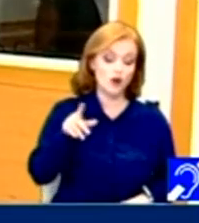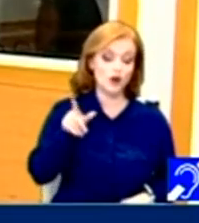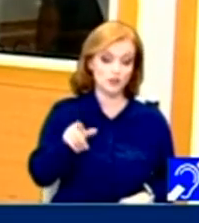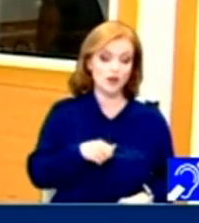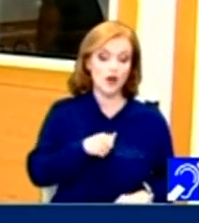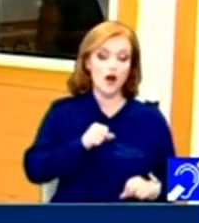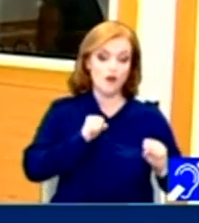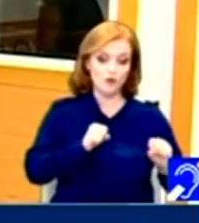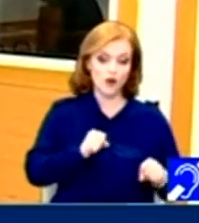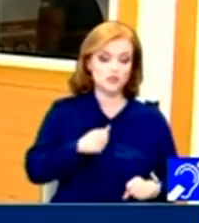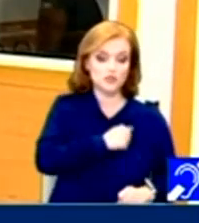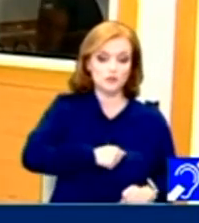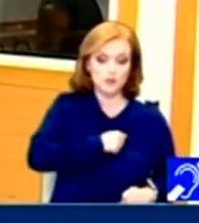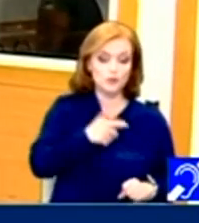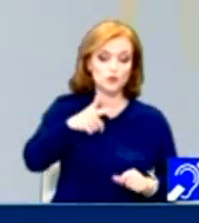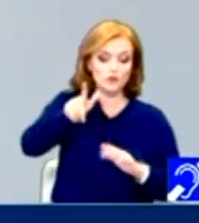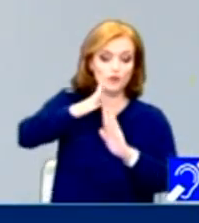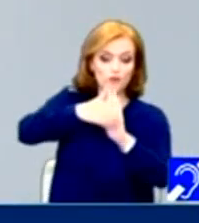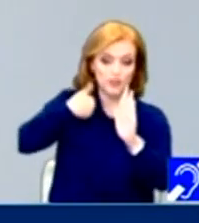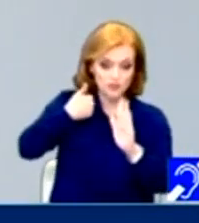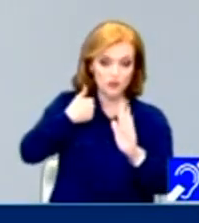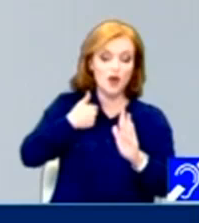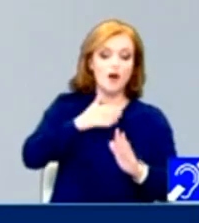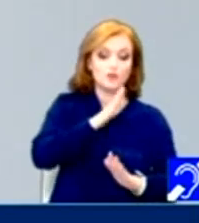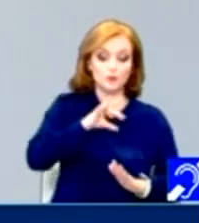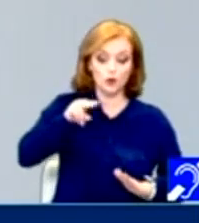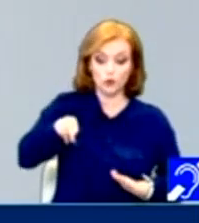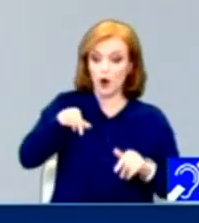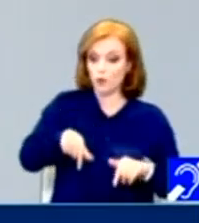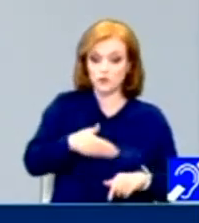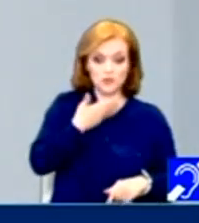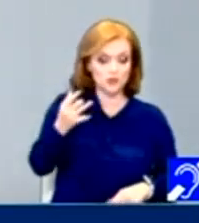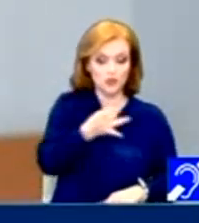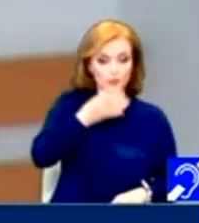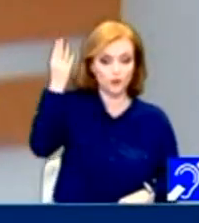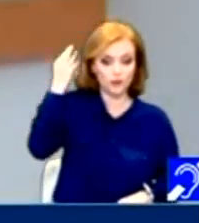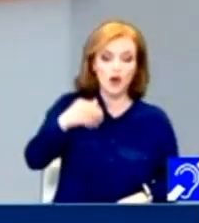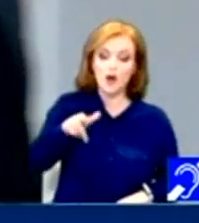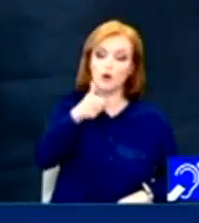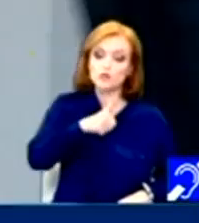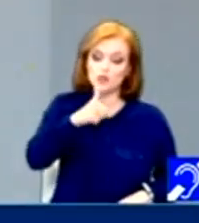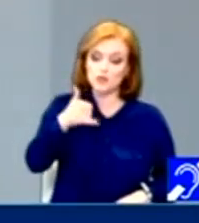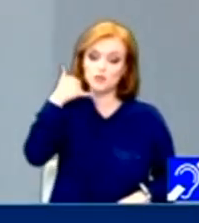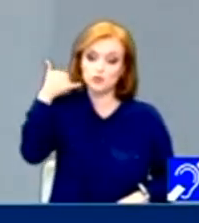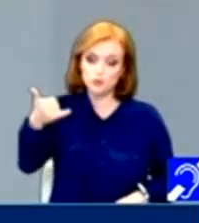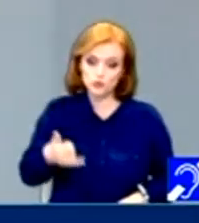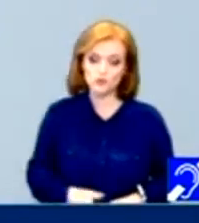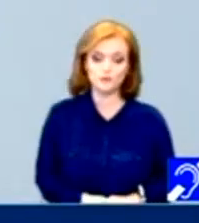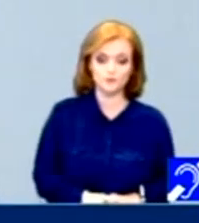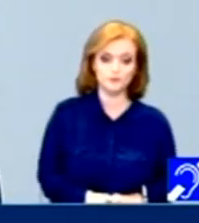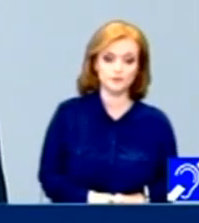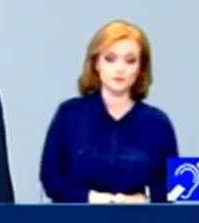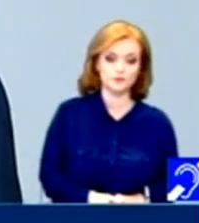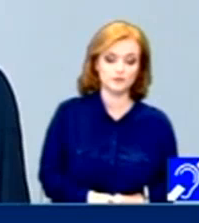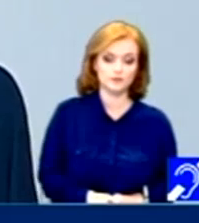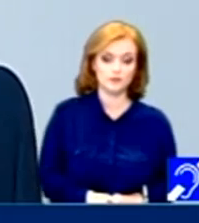care clientul lor a fost citat pentru audieri. Potrivit lor, anchetatorii nici nu au încercat să-l contacteze pe telefon sau prin intermediul avocaților. Îmi